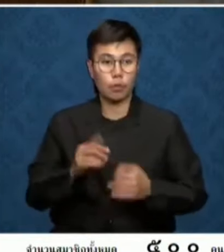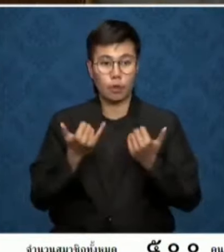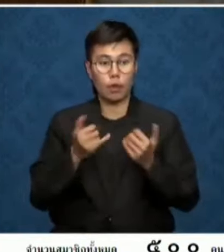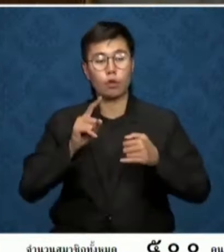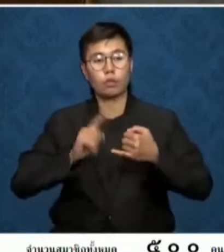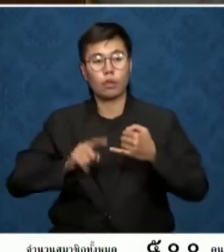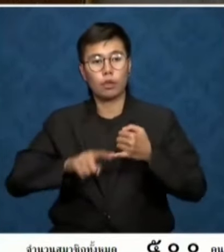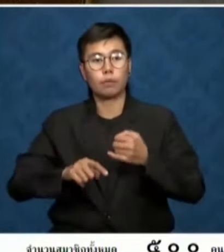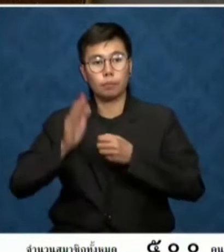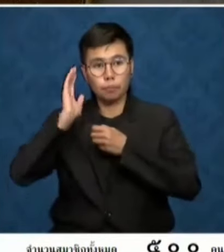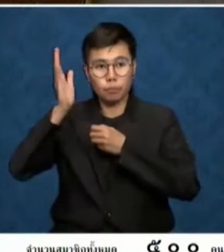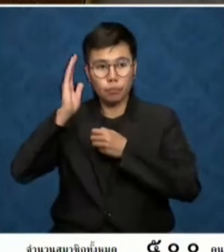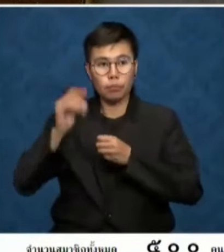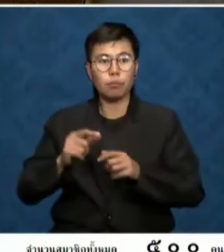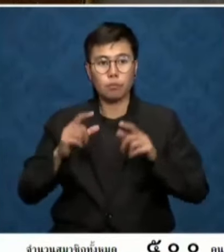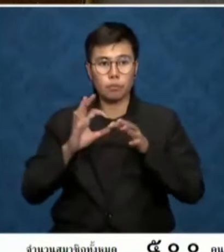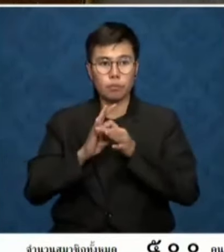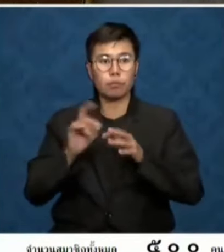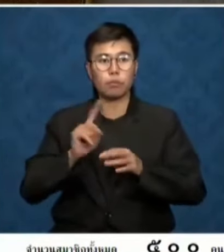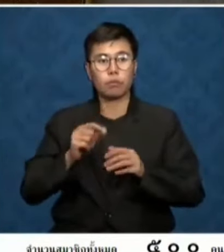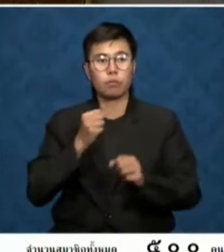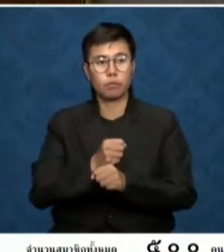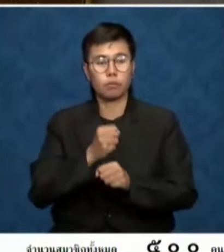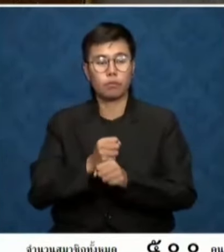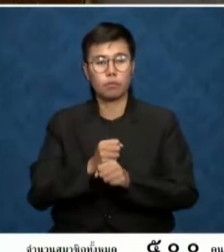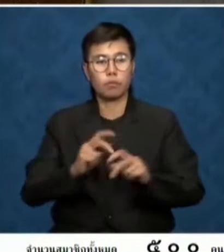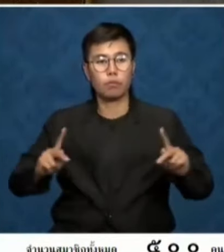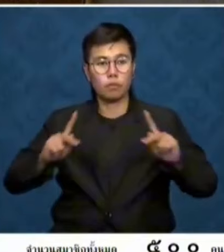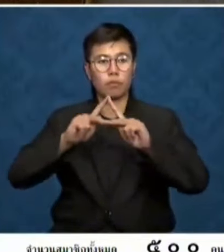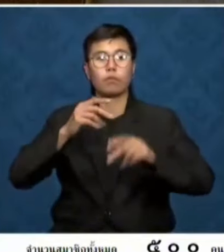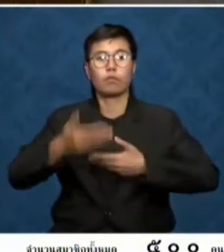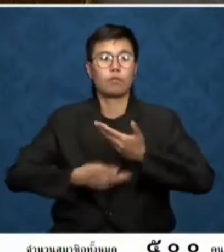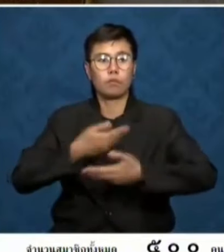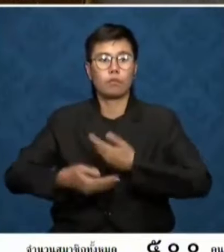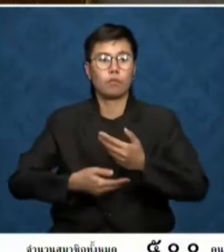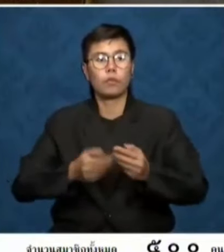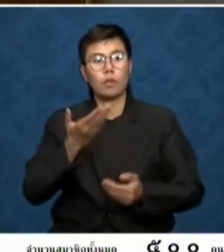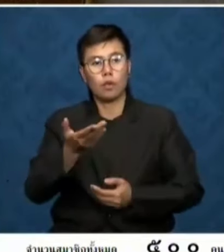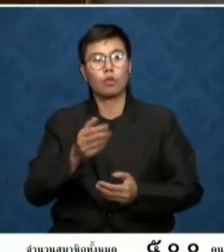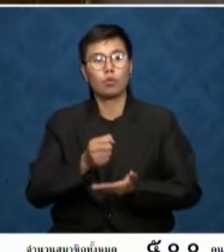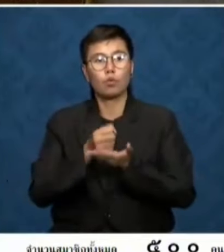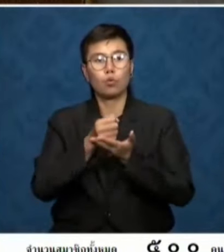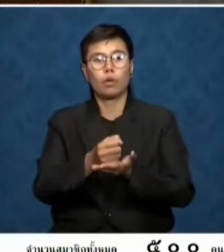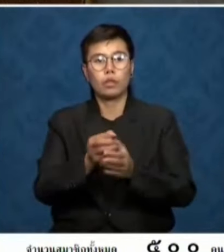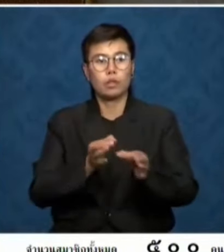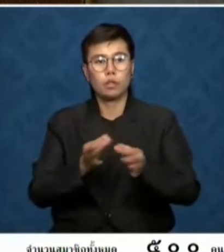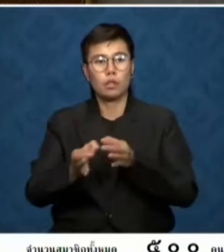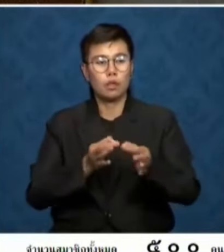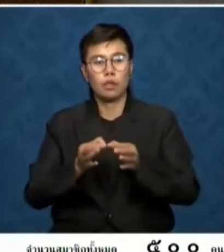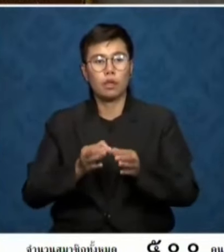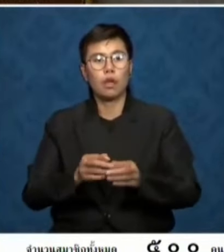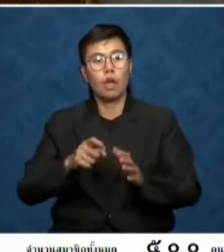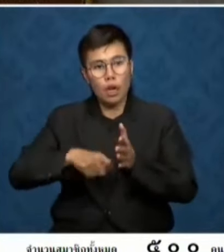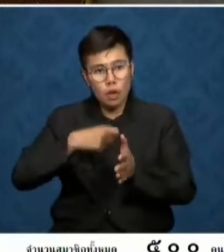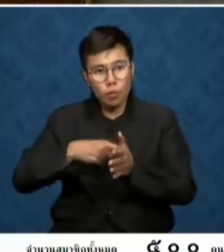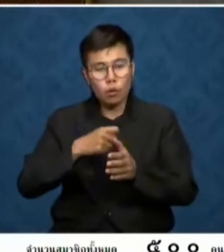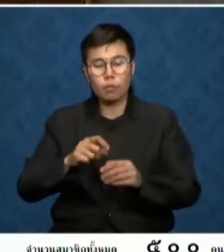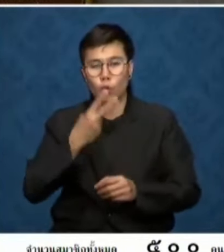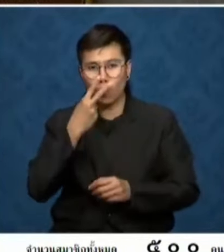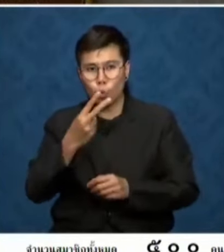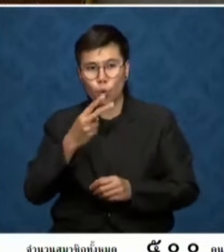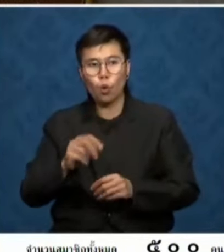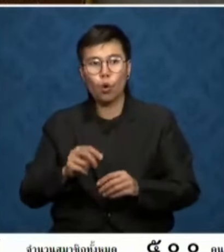รายแล้วนะครับที่พูดถึงเรื่องการดำเนินงานของกระทรวงพาณิชย์นะครับเดี๋ยวท่านชี้แจงหน่อยได้ไหมครับว่าเหตุผลที่เปิดคลิปนี้ต้องการที่จะวิพ